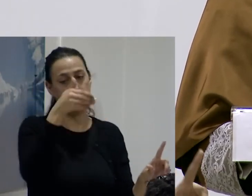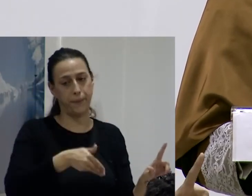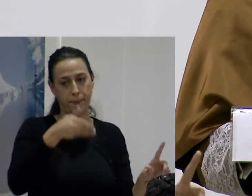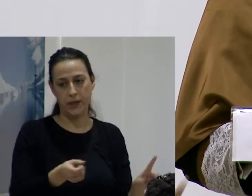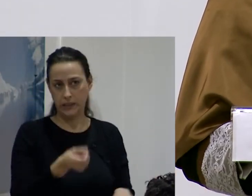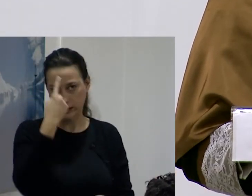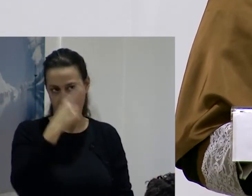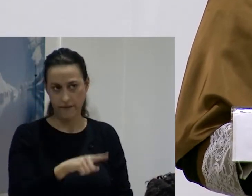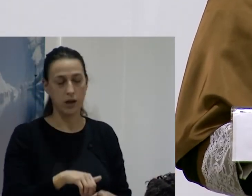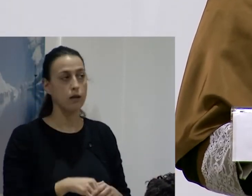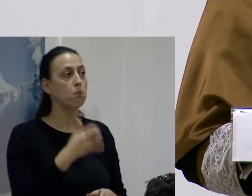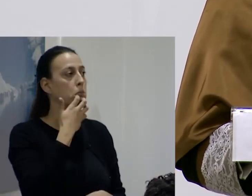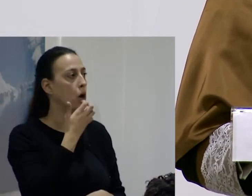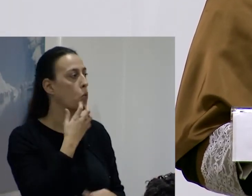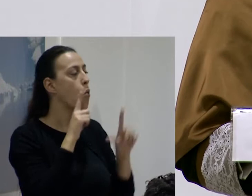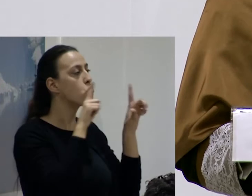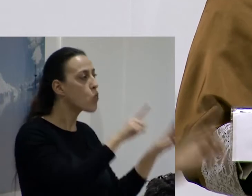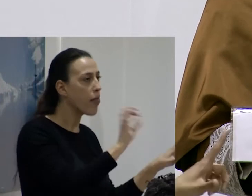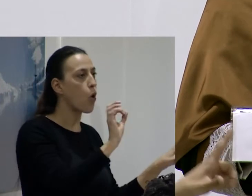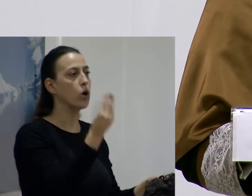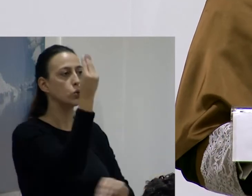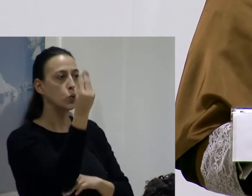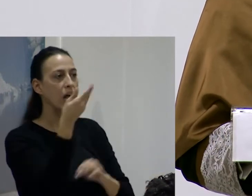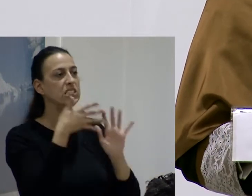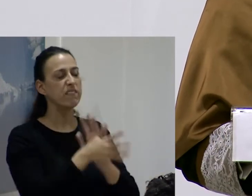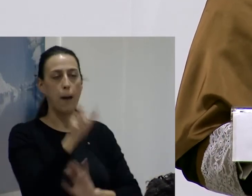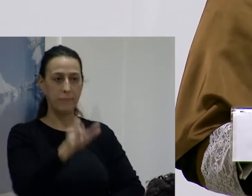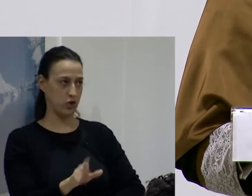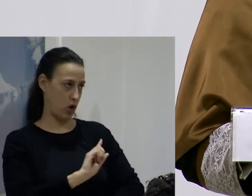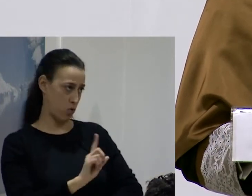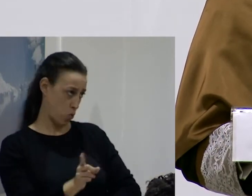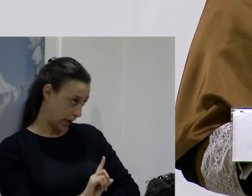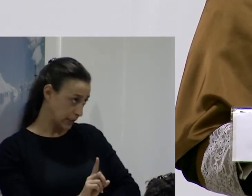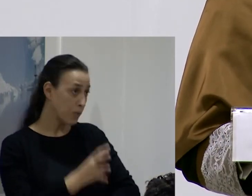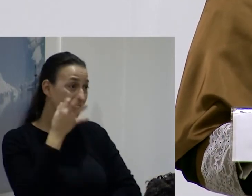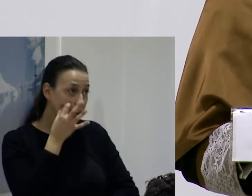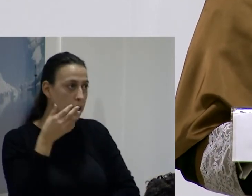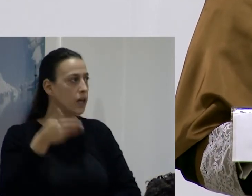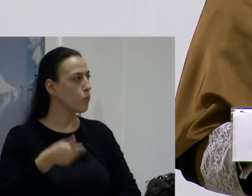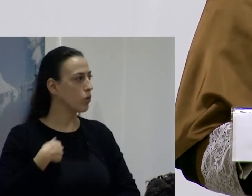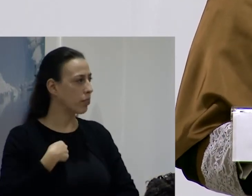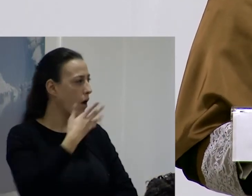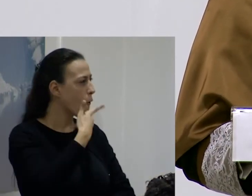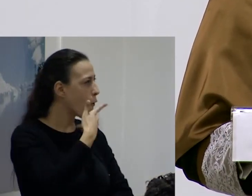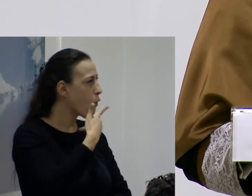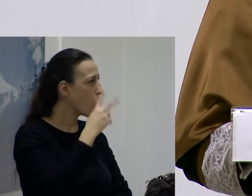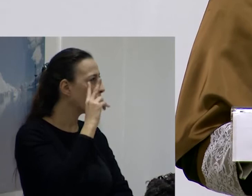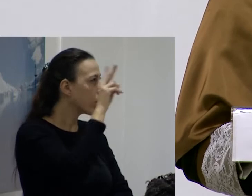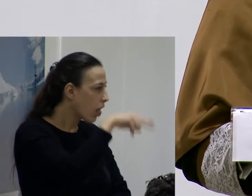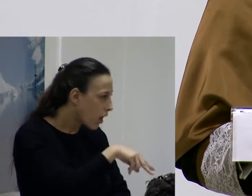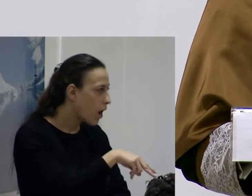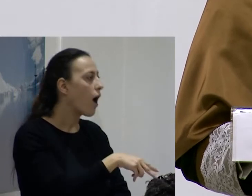Un quadre o una escultura no són persones, però conèixer-los s'assembla al coneixement que tenim de les